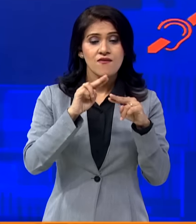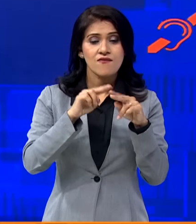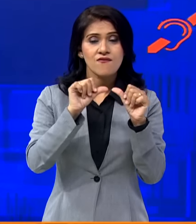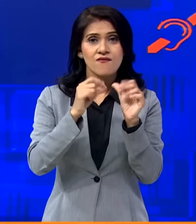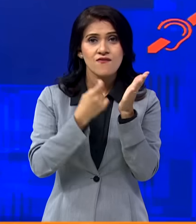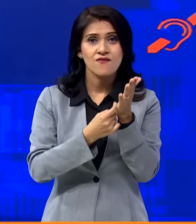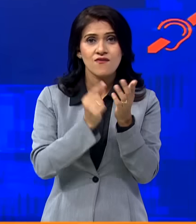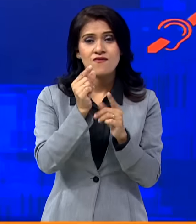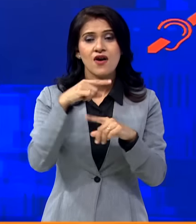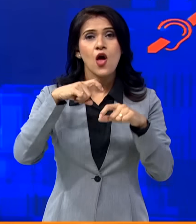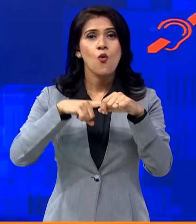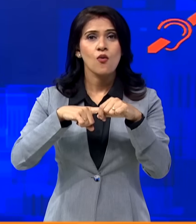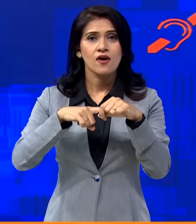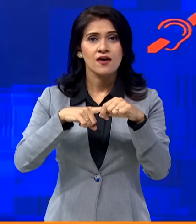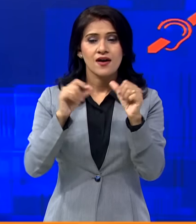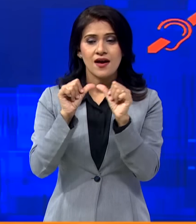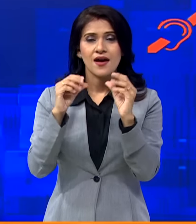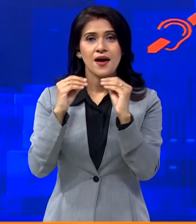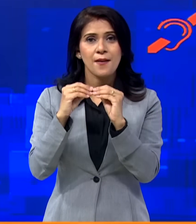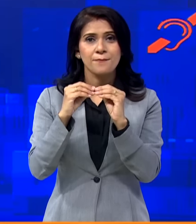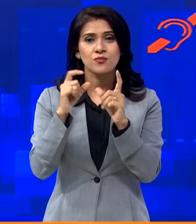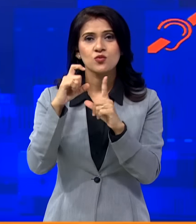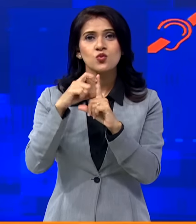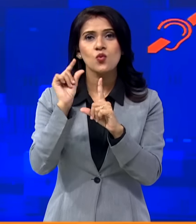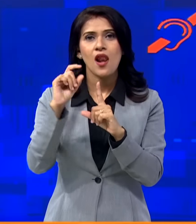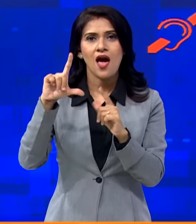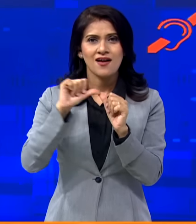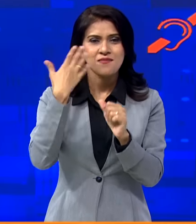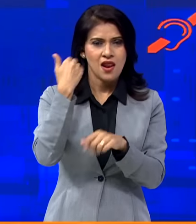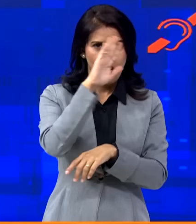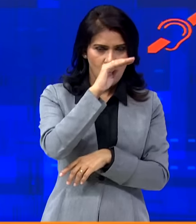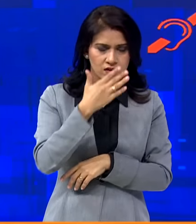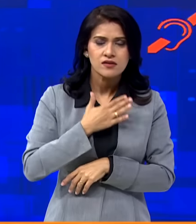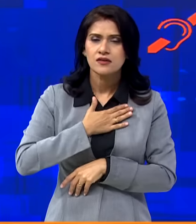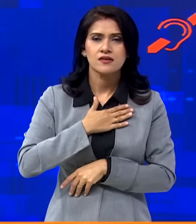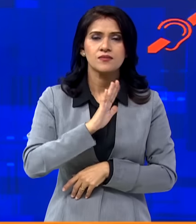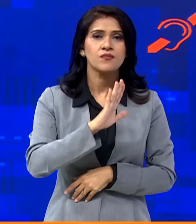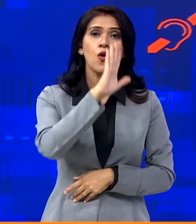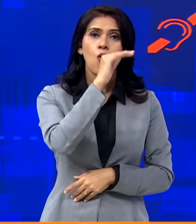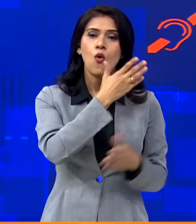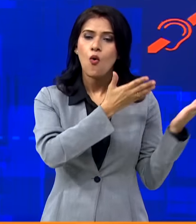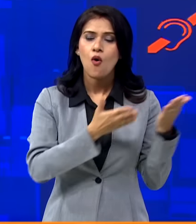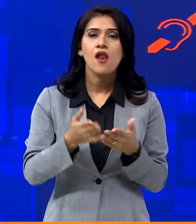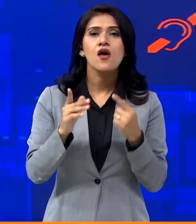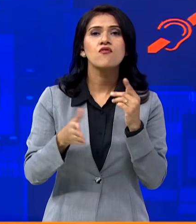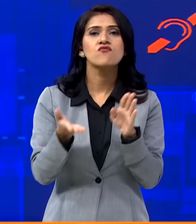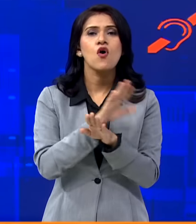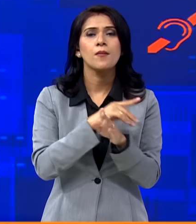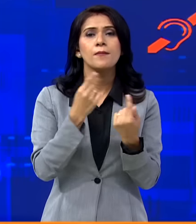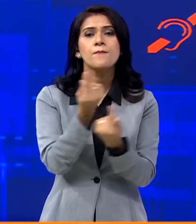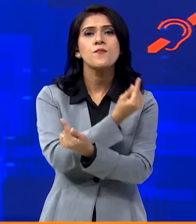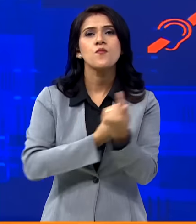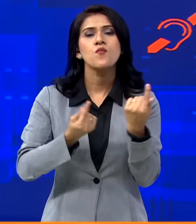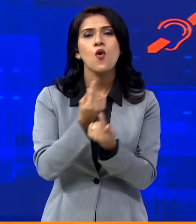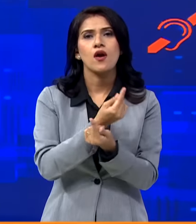मौजूद है और रजत जी फारूक अब्दुल्ला साहब को पॉलिटिकल पॉइंट ऑफ व्यू से उनके बहुत से